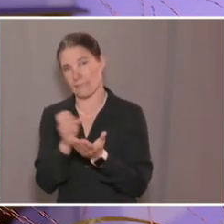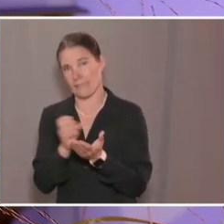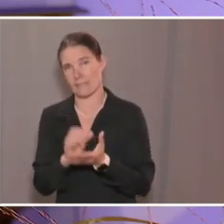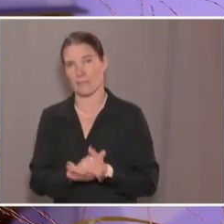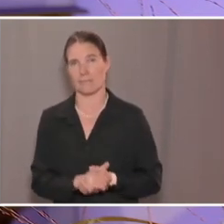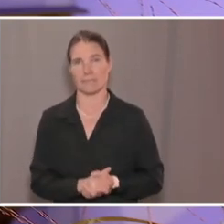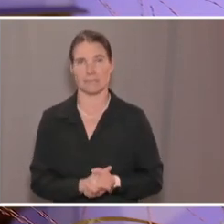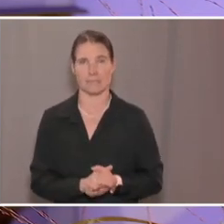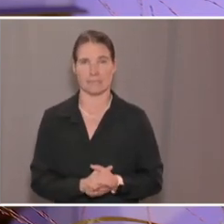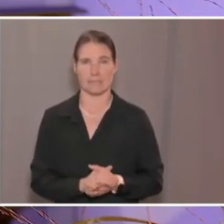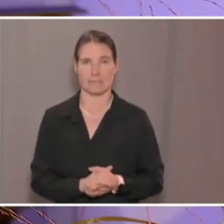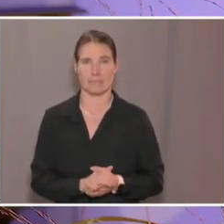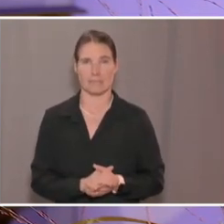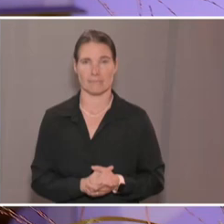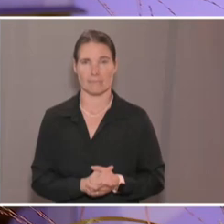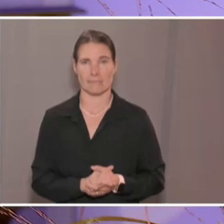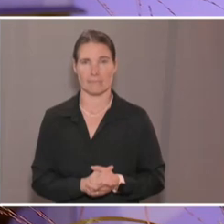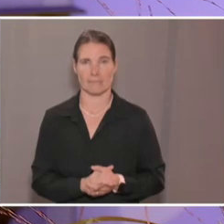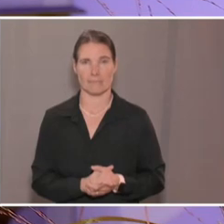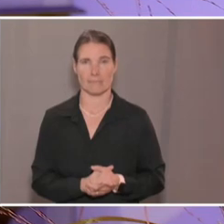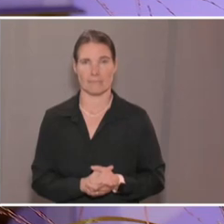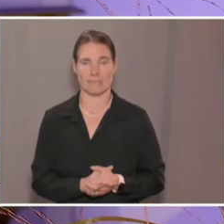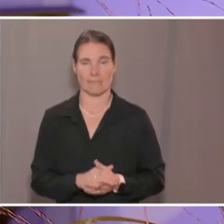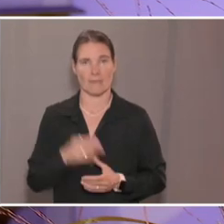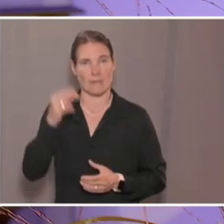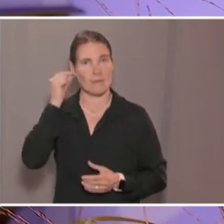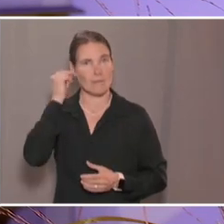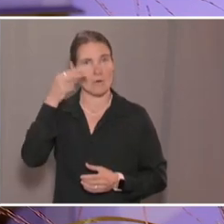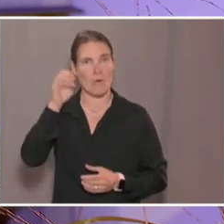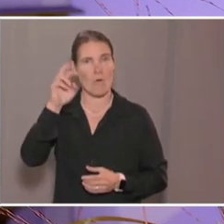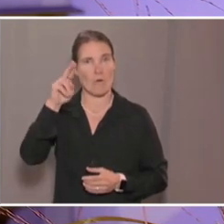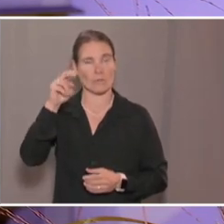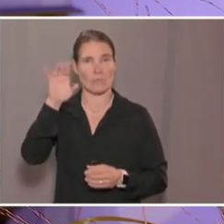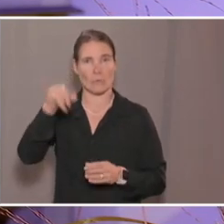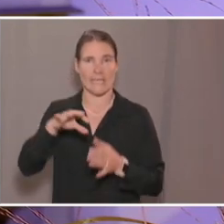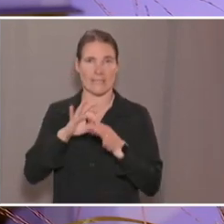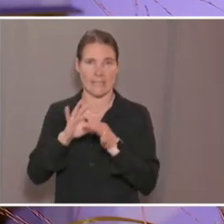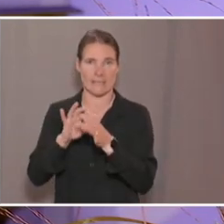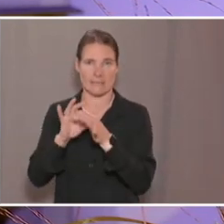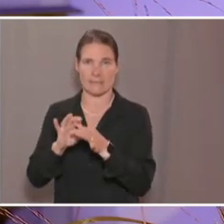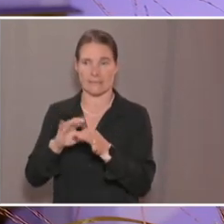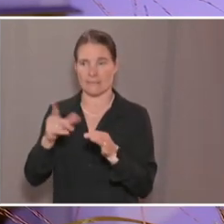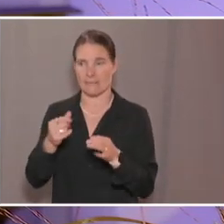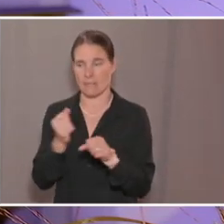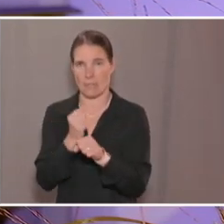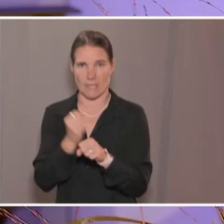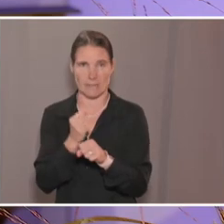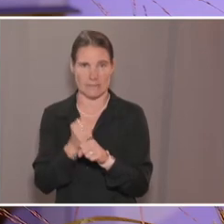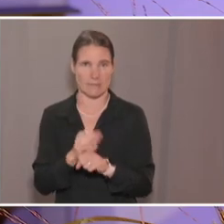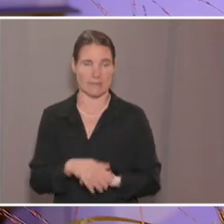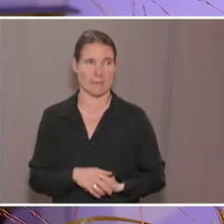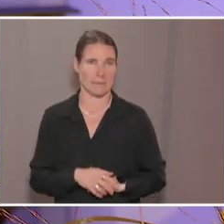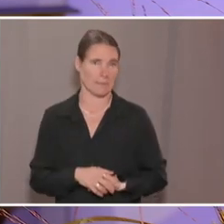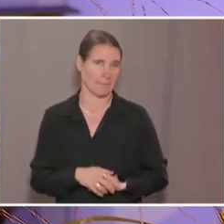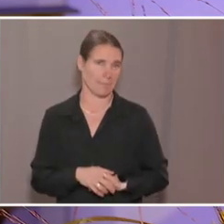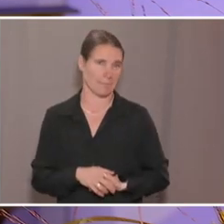auch erwähnen und ich möchte sie auch namentlich erwähnen, Frau Horn, meine Projektleiterin, die das hier geliebt hat und die das, glaube ich, aus